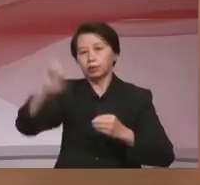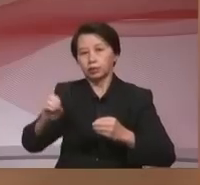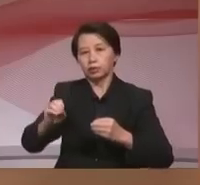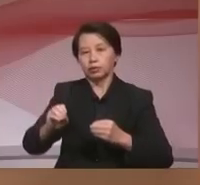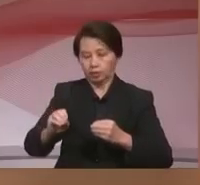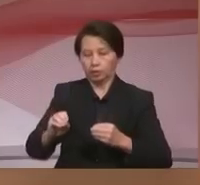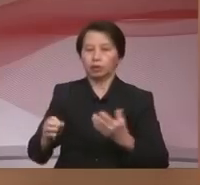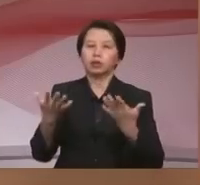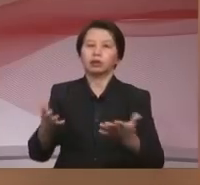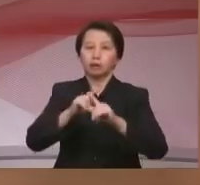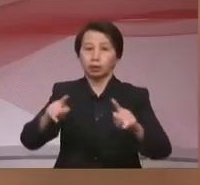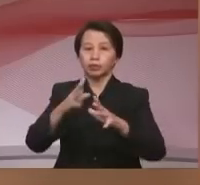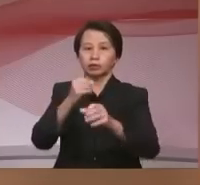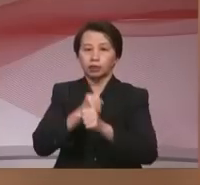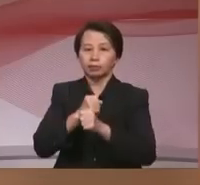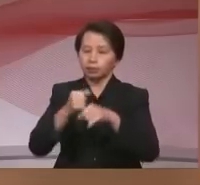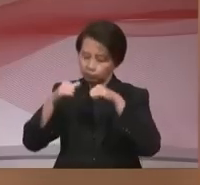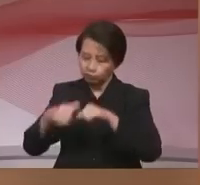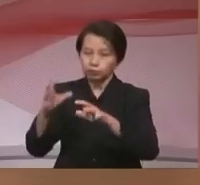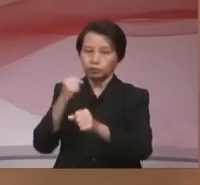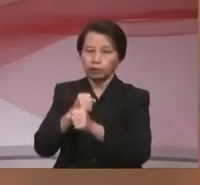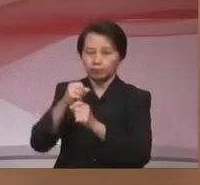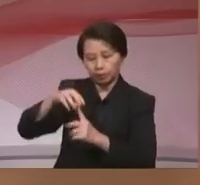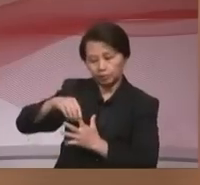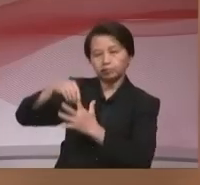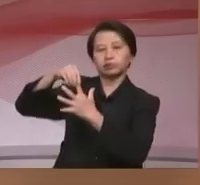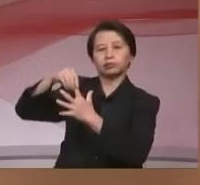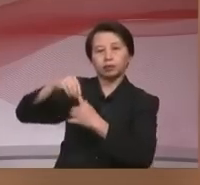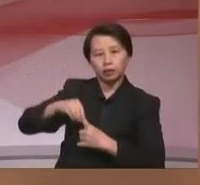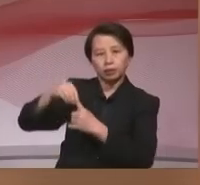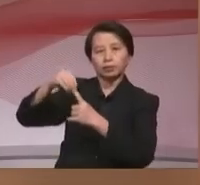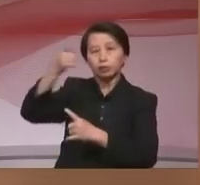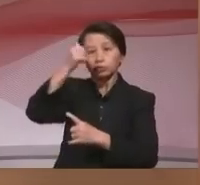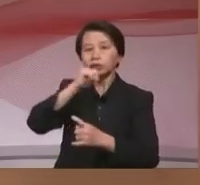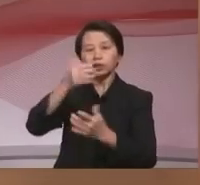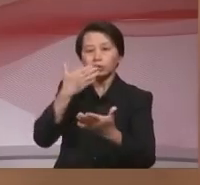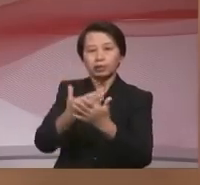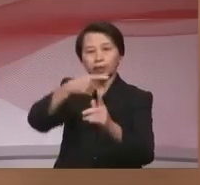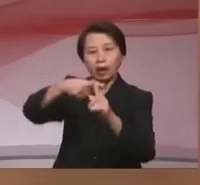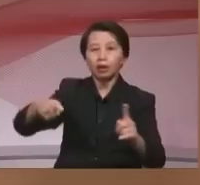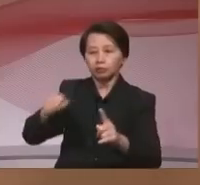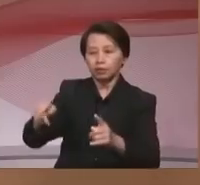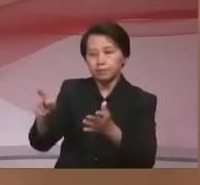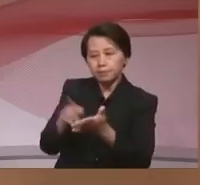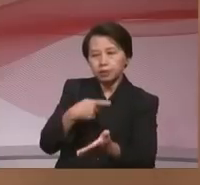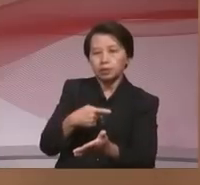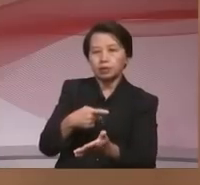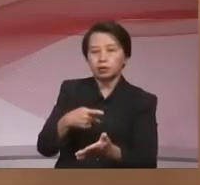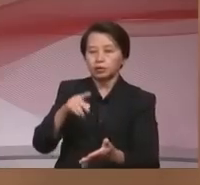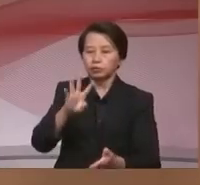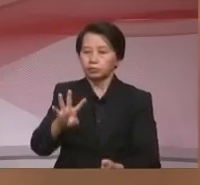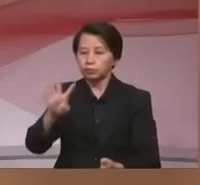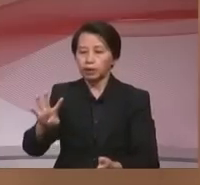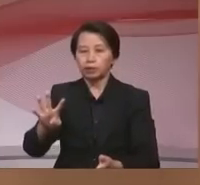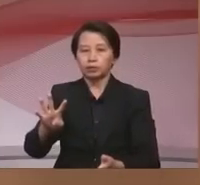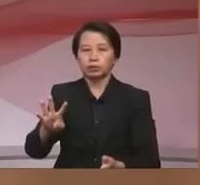membayar kos kuarantin tapi masih mendapat keistimewaan, kerana tak sampai separuh pun dibayar oleh mereka berbanding dengan